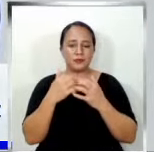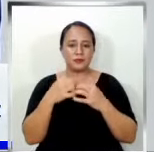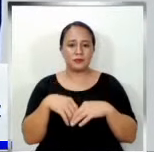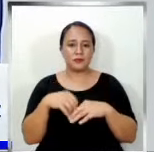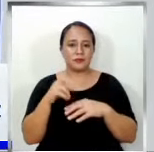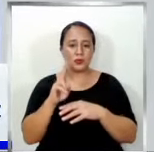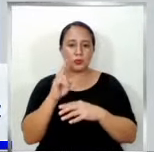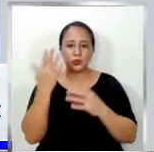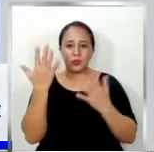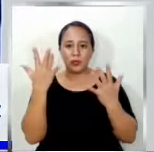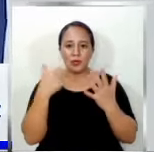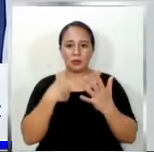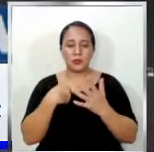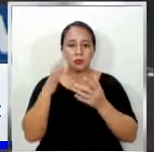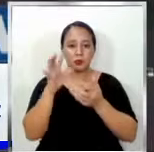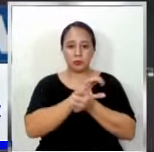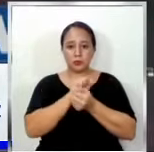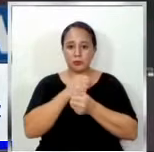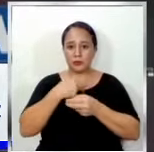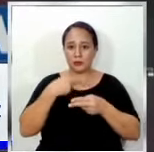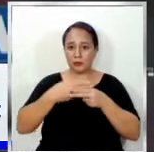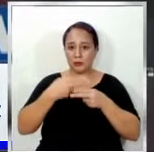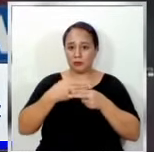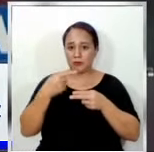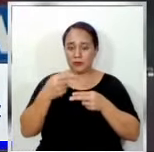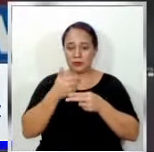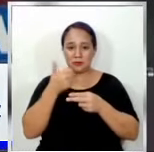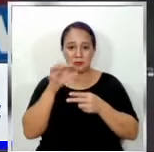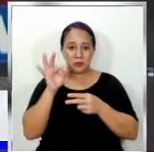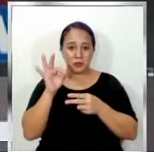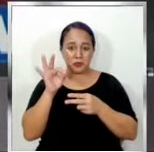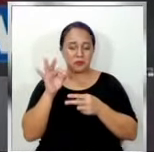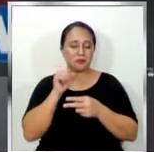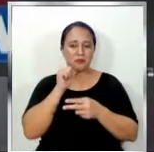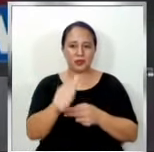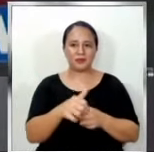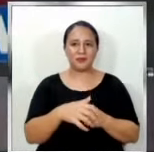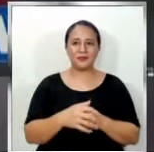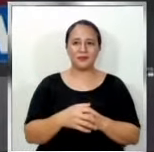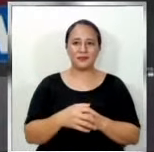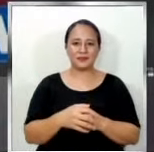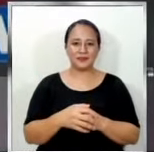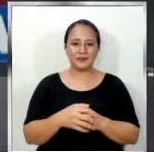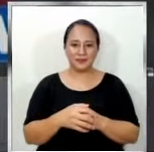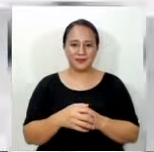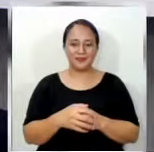yung pangalan ko para doon. Sandra Aguinaldo, nakatutok, 24 Oras.